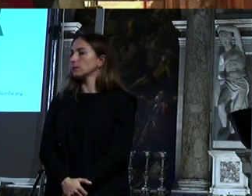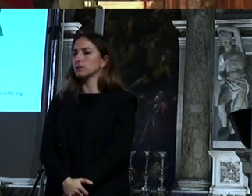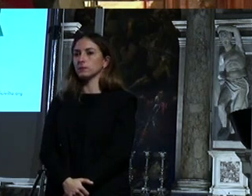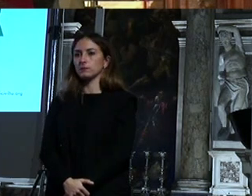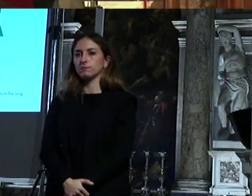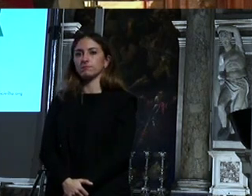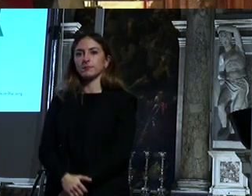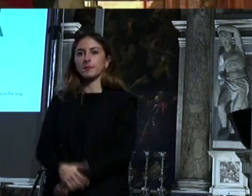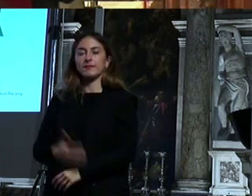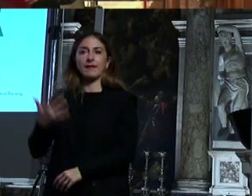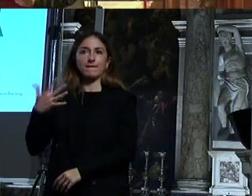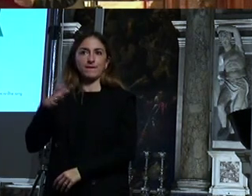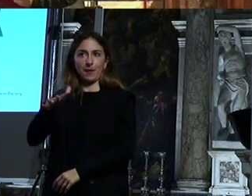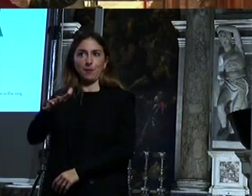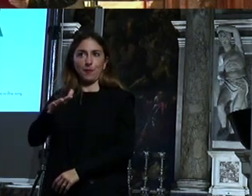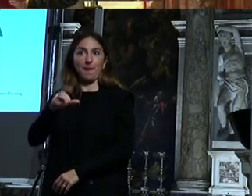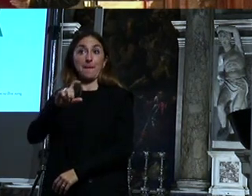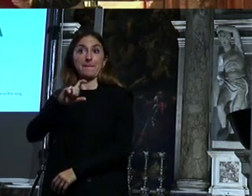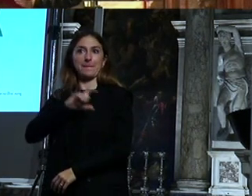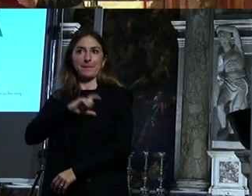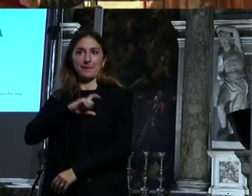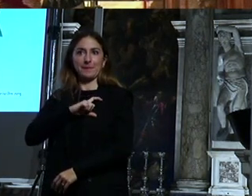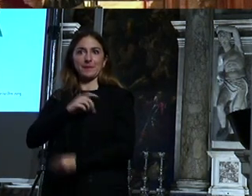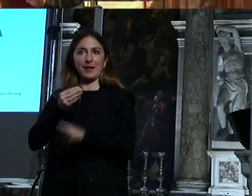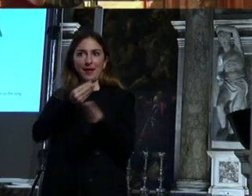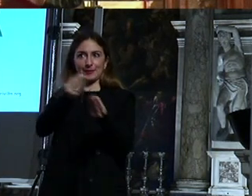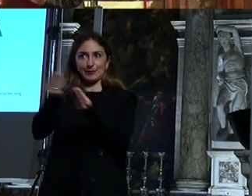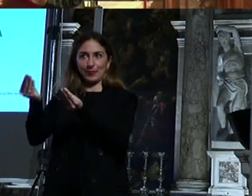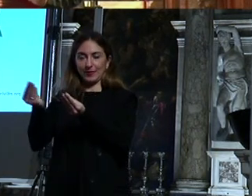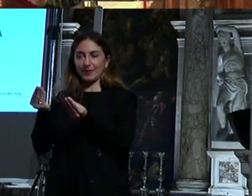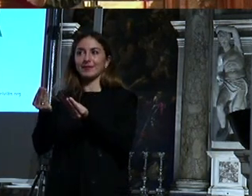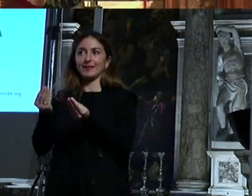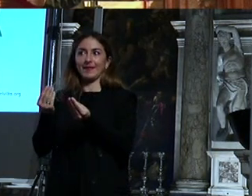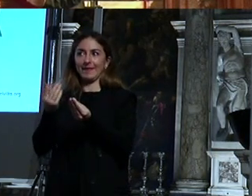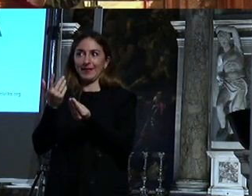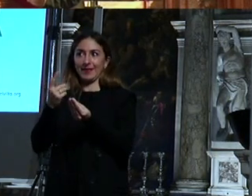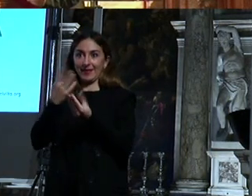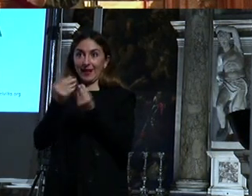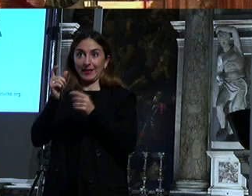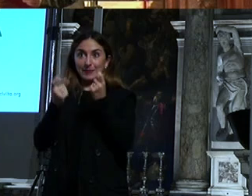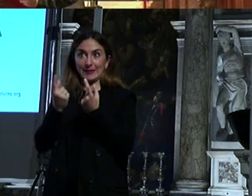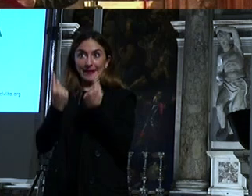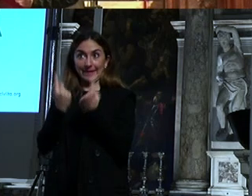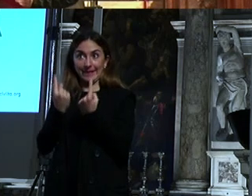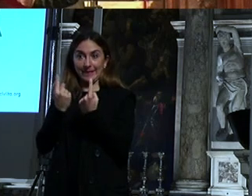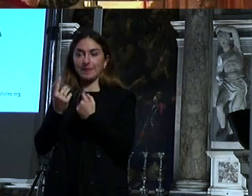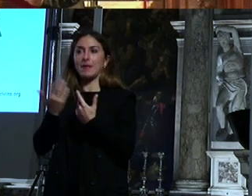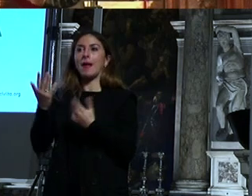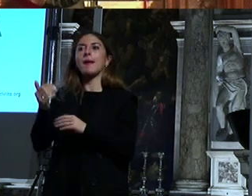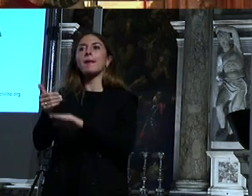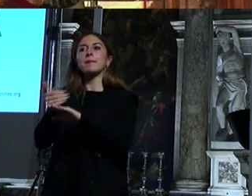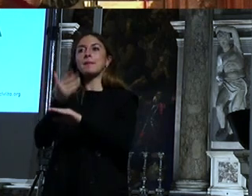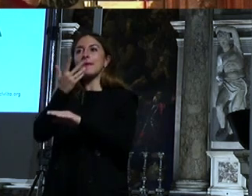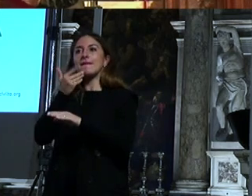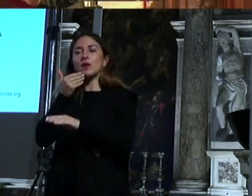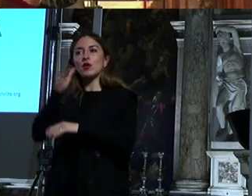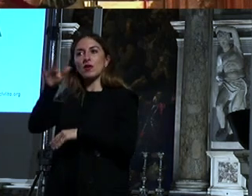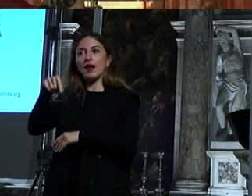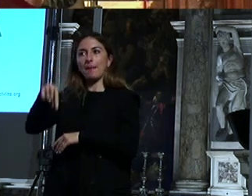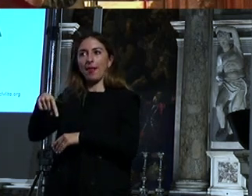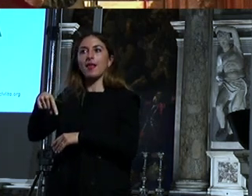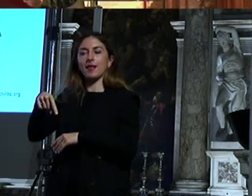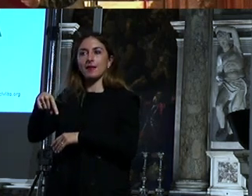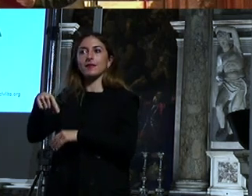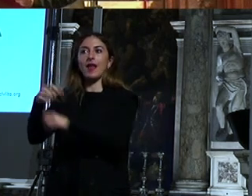Tra un po' avremo i premi che sono molto attesi, ma prima, dicevo, volevo chiamare qui sul palcoscenico, in rappresentanza